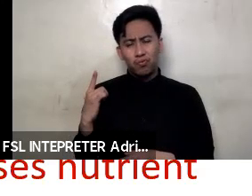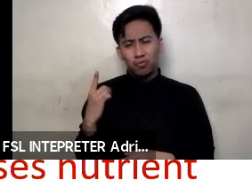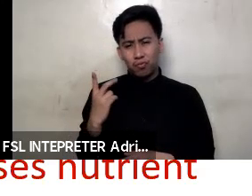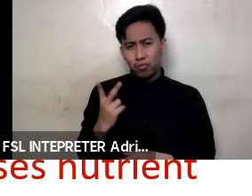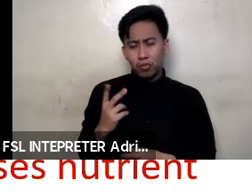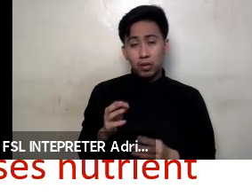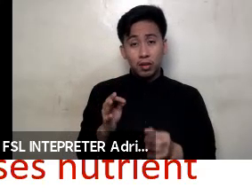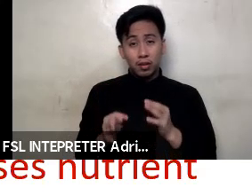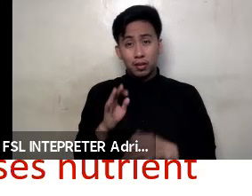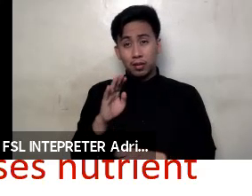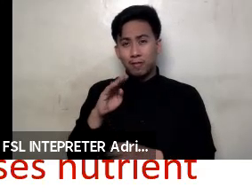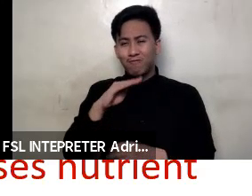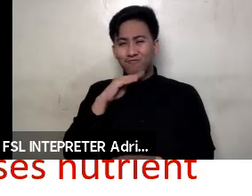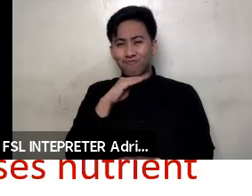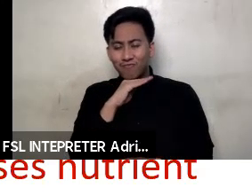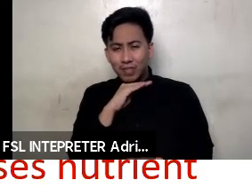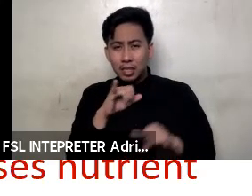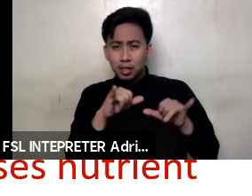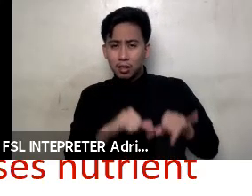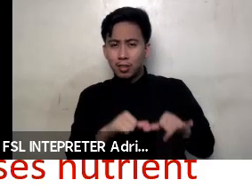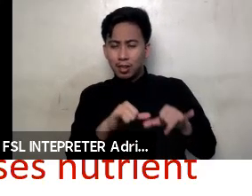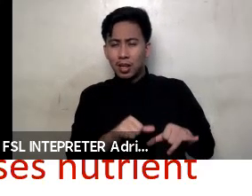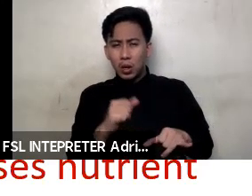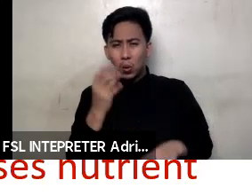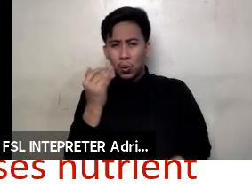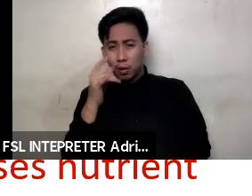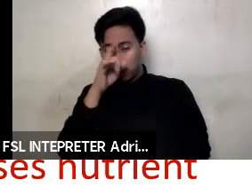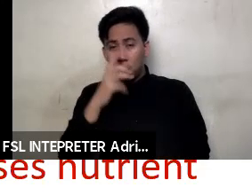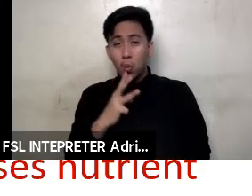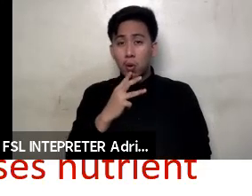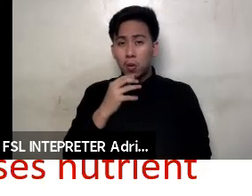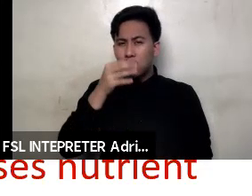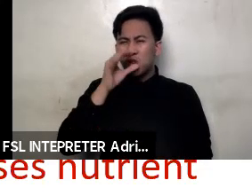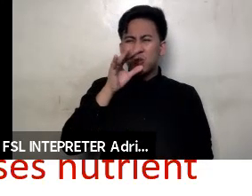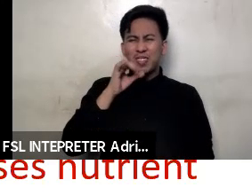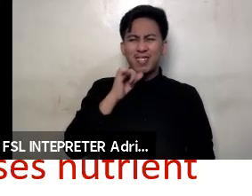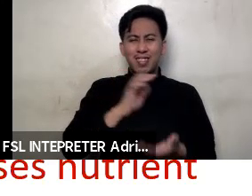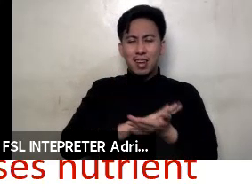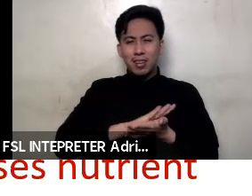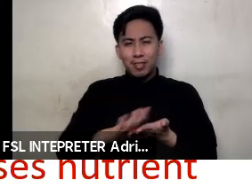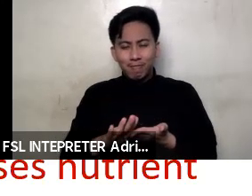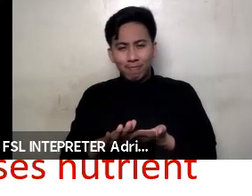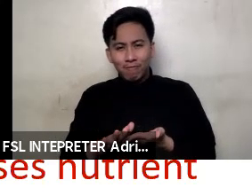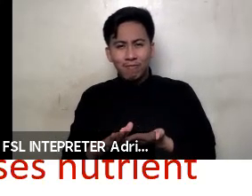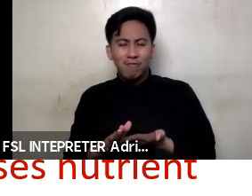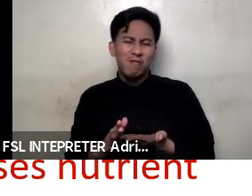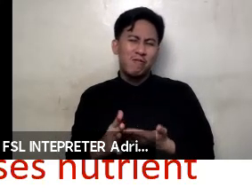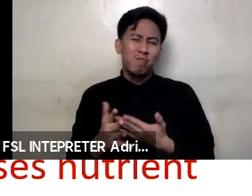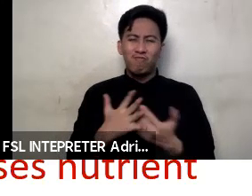ang bakterya ay dyan namamalagi dahil always na ang iniinom natin na tubig ay hindi potable, tapos sabi natin, ay hindi naman